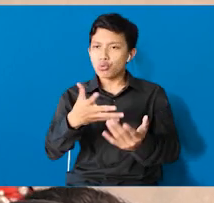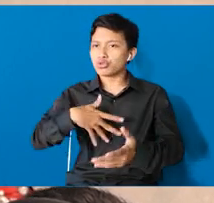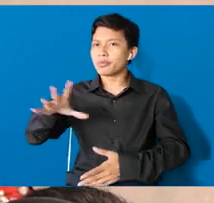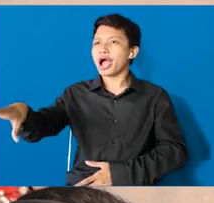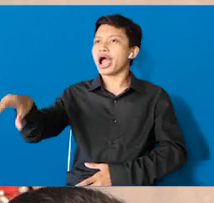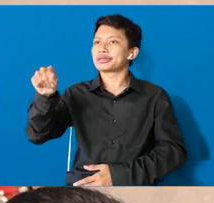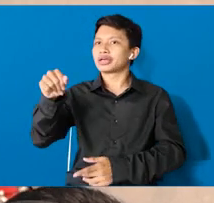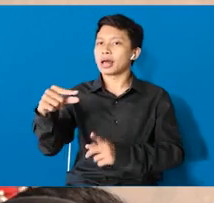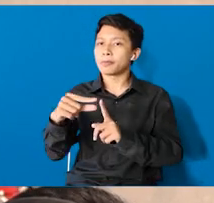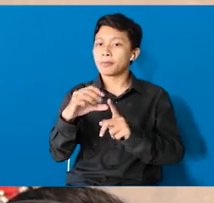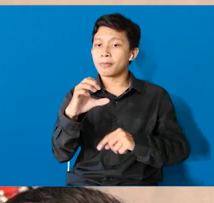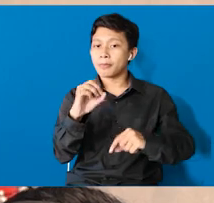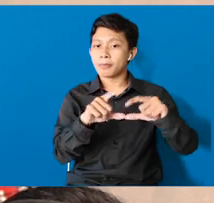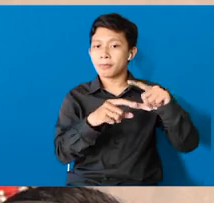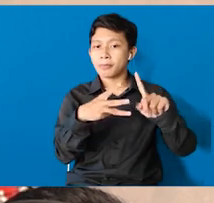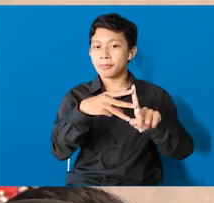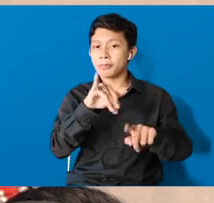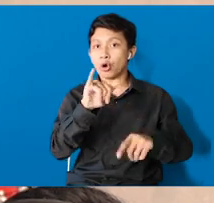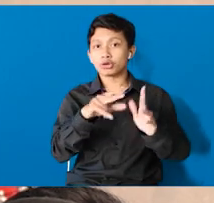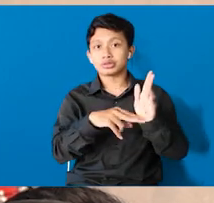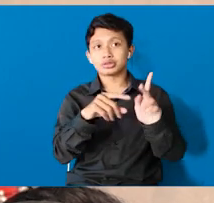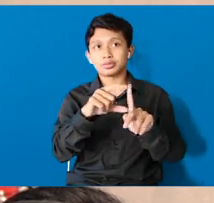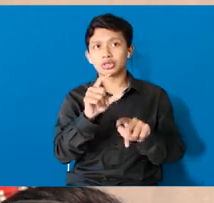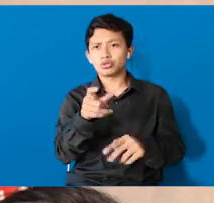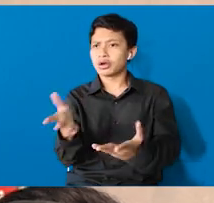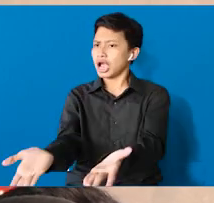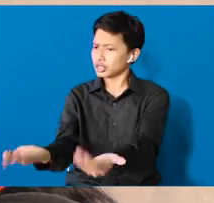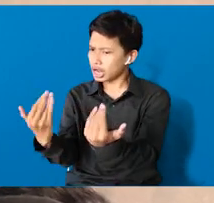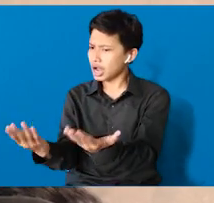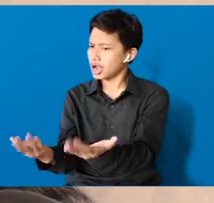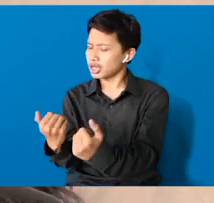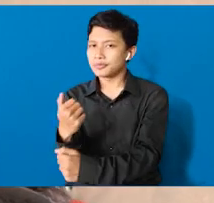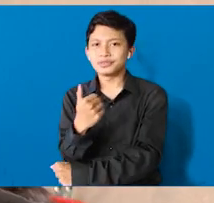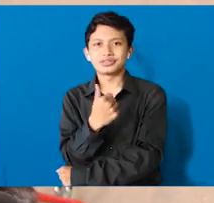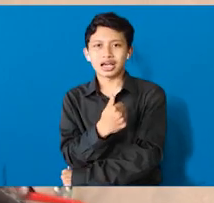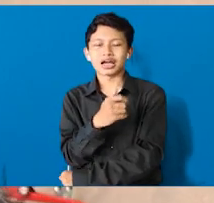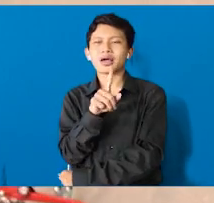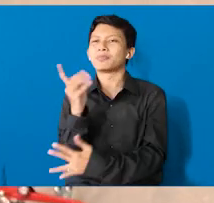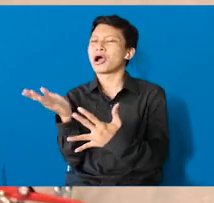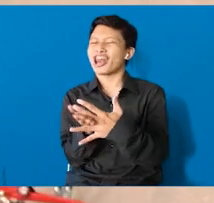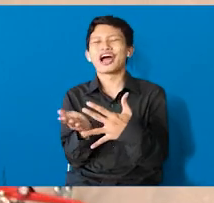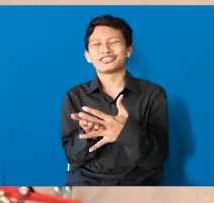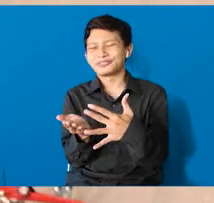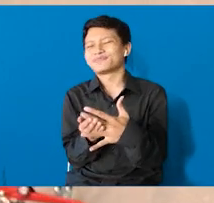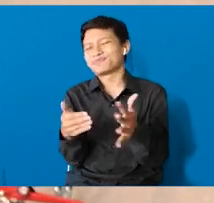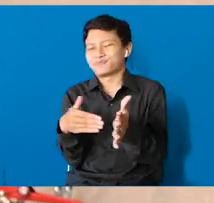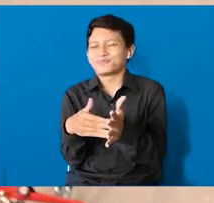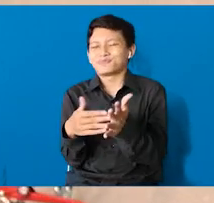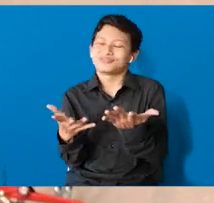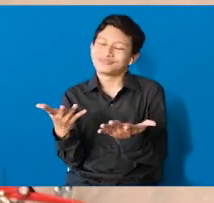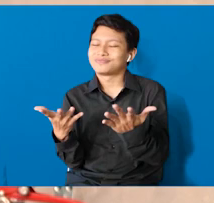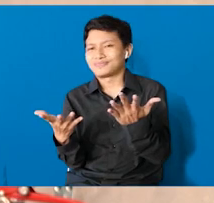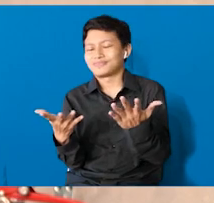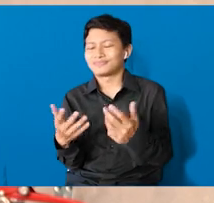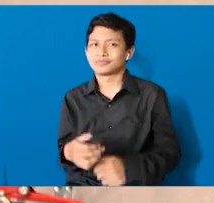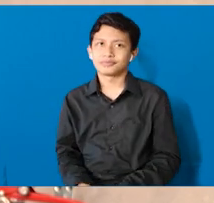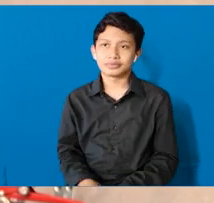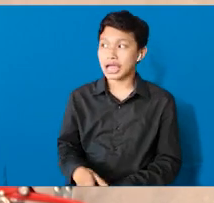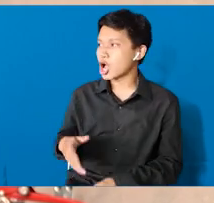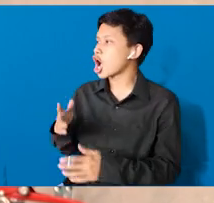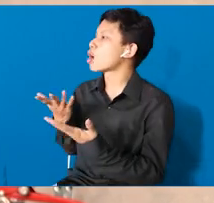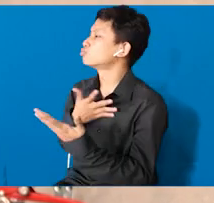di posbindu karena kondisi mereka yang belum bisa ikut kekeluaran karena mobilitas. Mungkin saya tambahkan